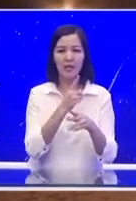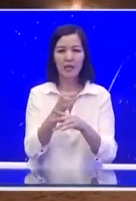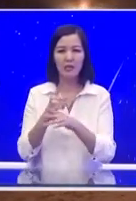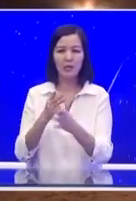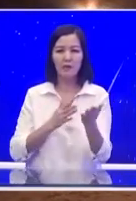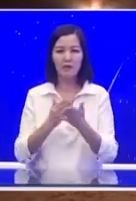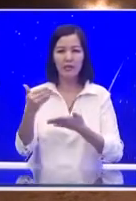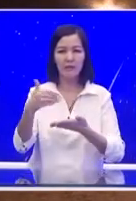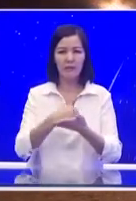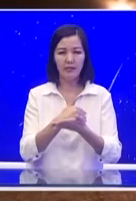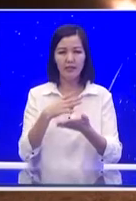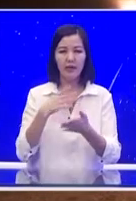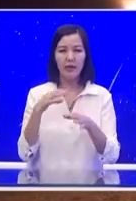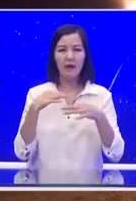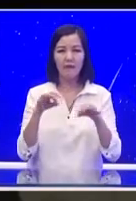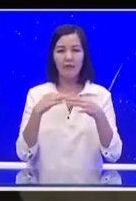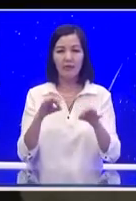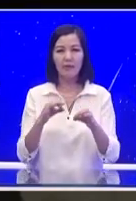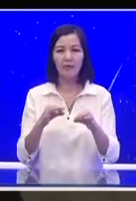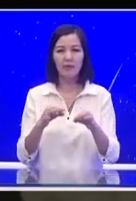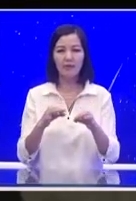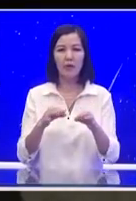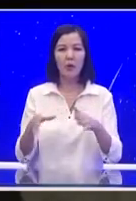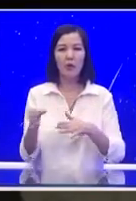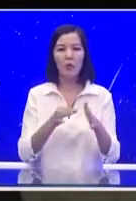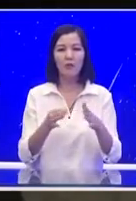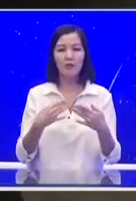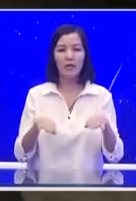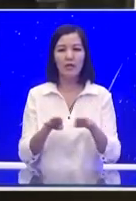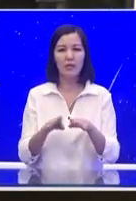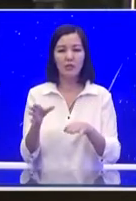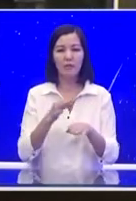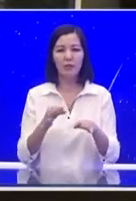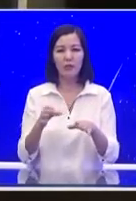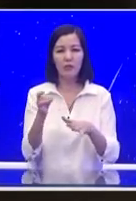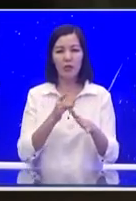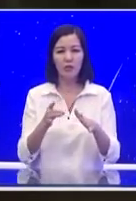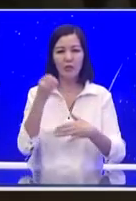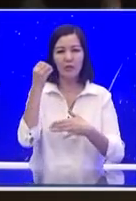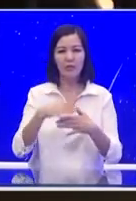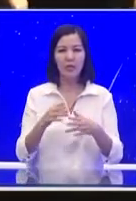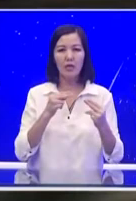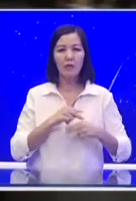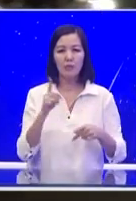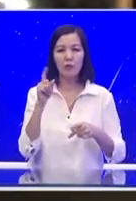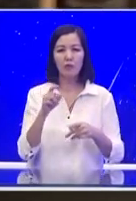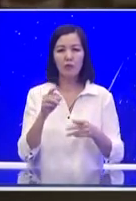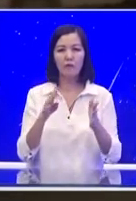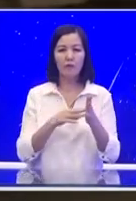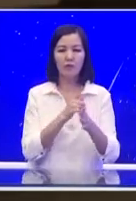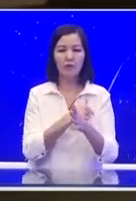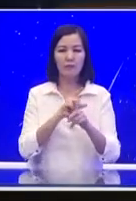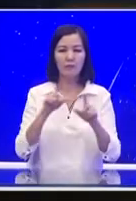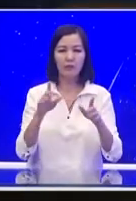ограничения въезда и выезда автотранспорта в сопредельные области, а также в области и районные центры работают 108